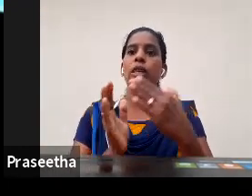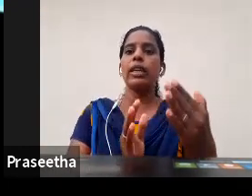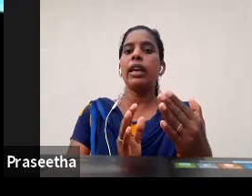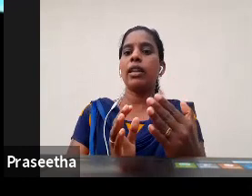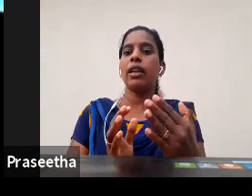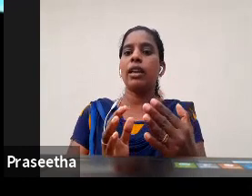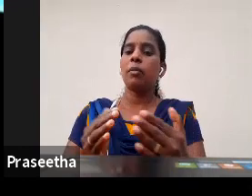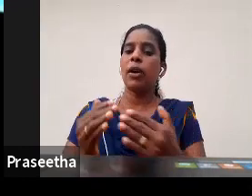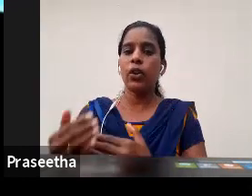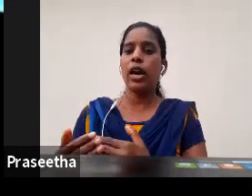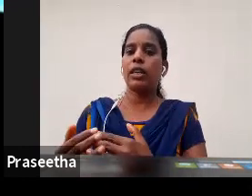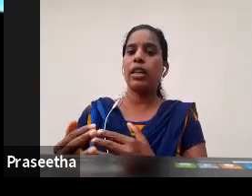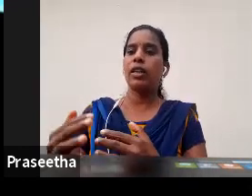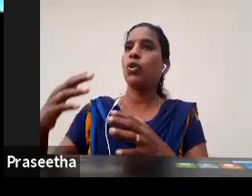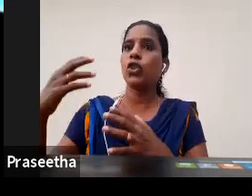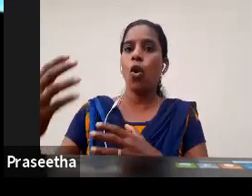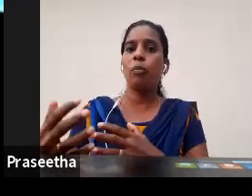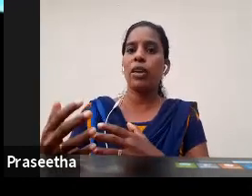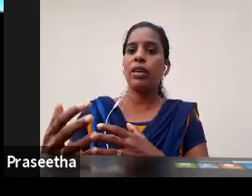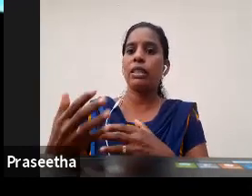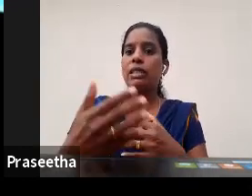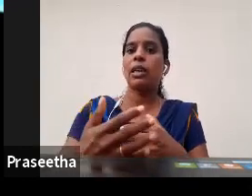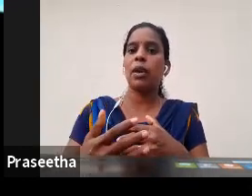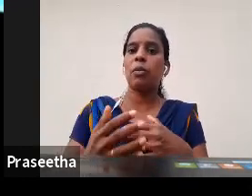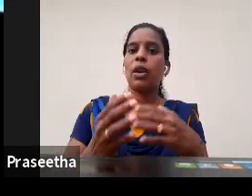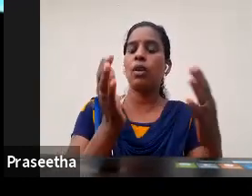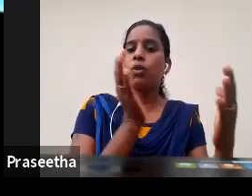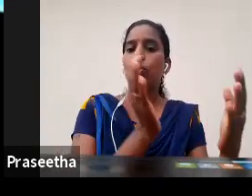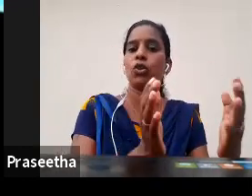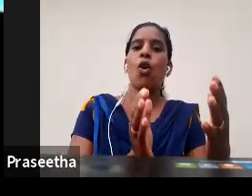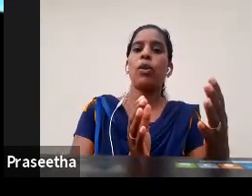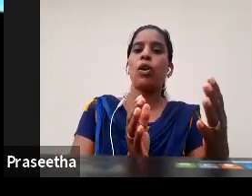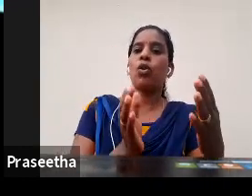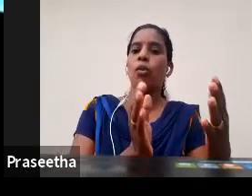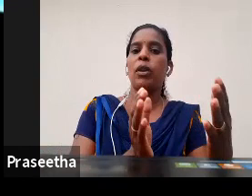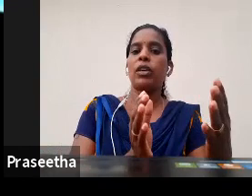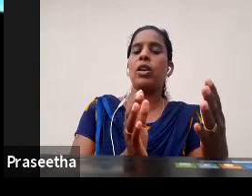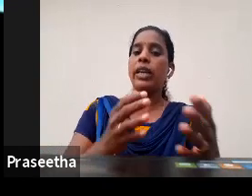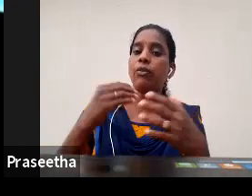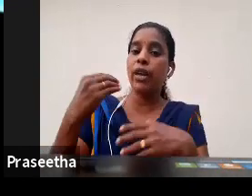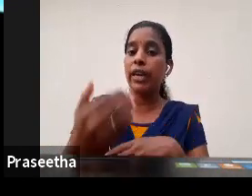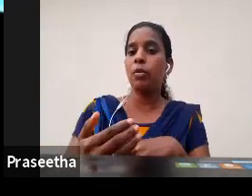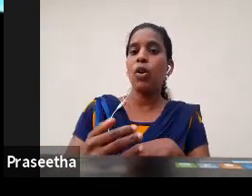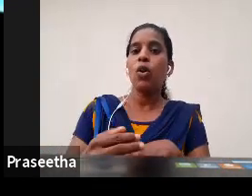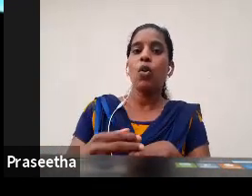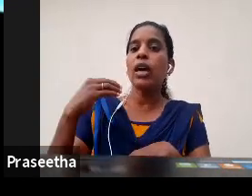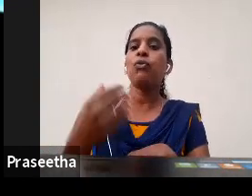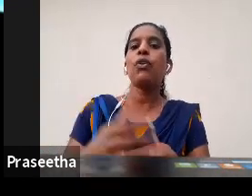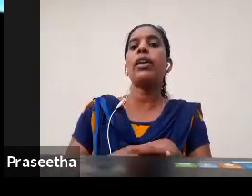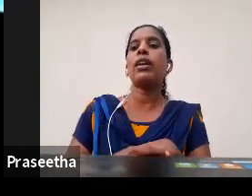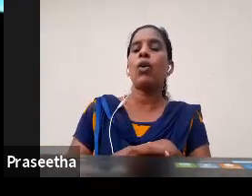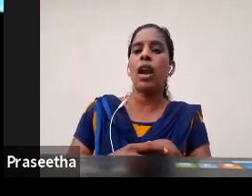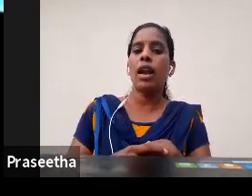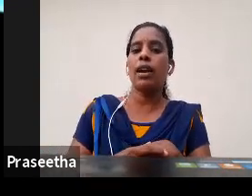ഒരു ട്രെയിൻ യാത്രയിൽ അല്ലെങ്കിൽ മറ്റൊരു യാത്രയിൽ ഒരു ഷോപ്പില് ജൻ സാർ പറഞ്ഞ പോലെ ഒരു ഷോപ്പിലോ കോംപ്ലക്സിലോ എവിടെയെങ്കിലും ഒരു